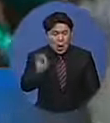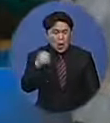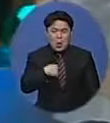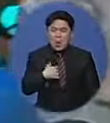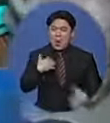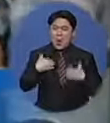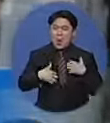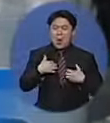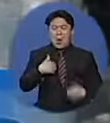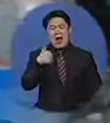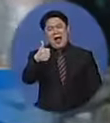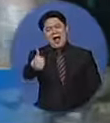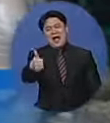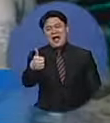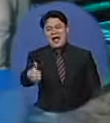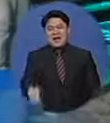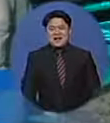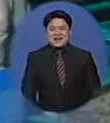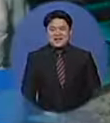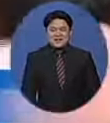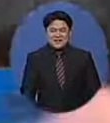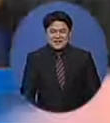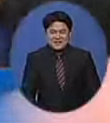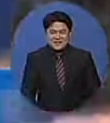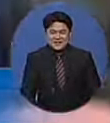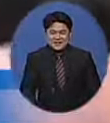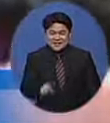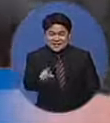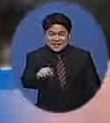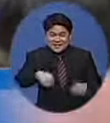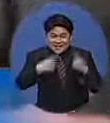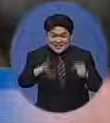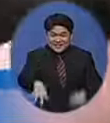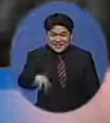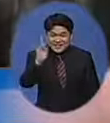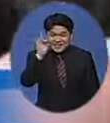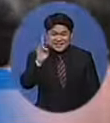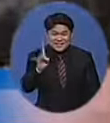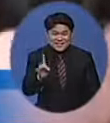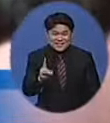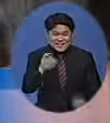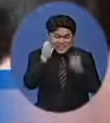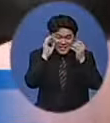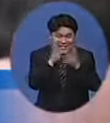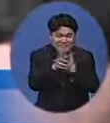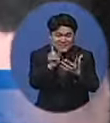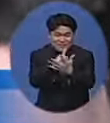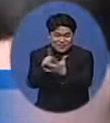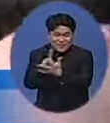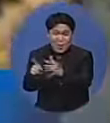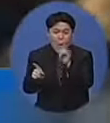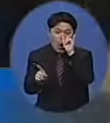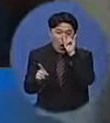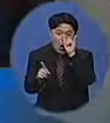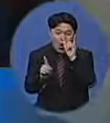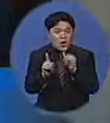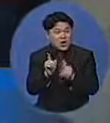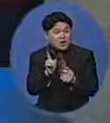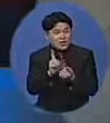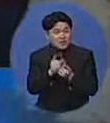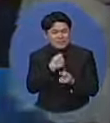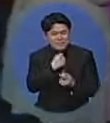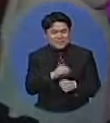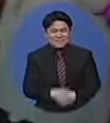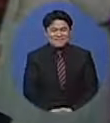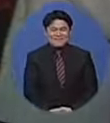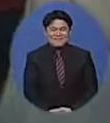너무 재밌고 즐거웠습니다. 클럽이 처음인데 새로운 친구 많이 사귀고 싶고.